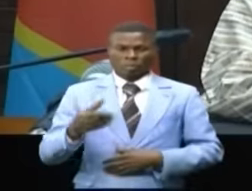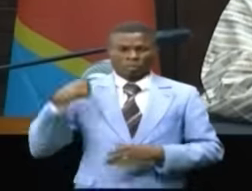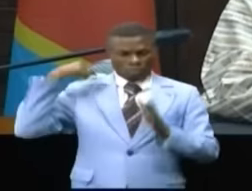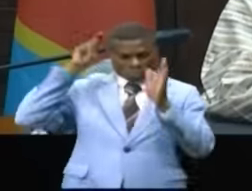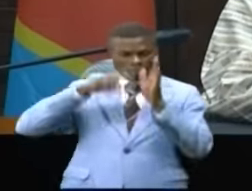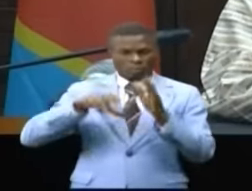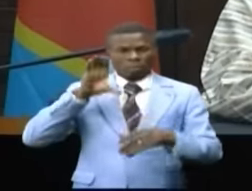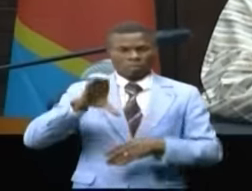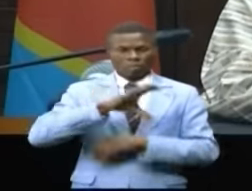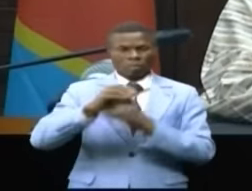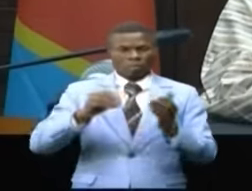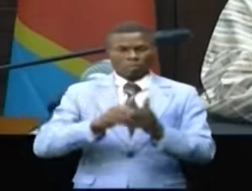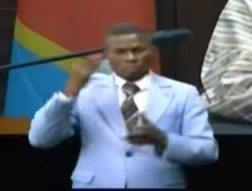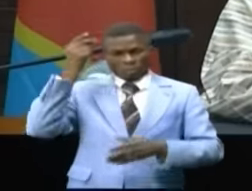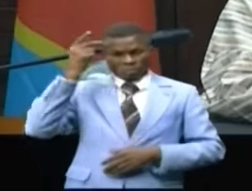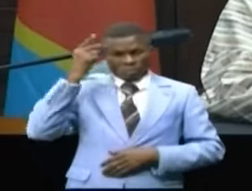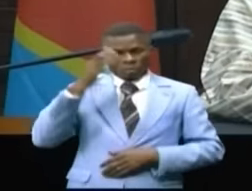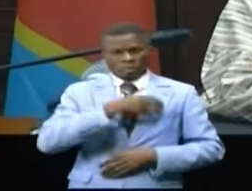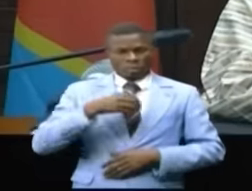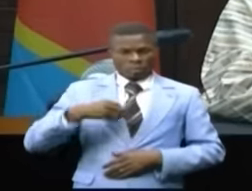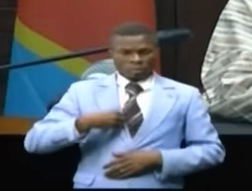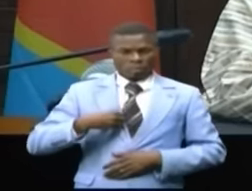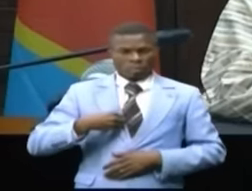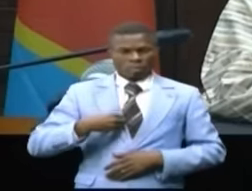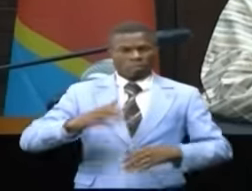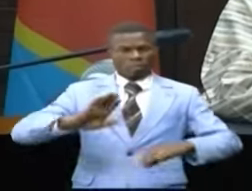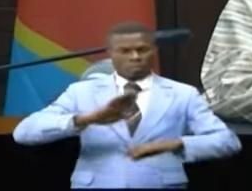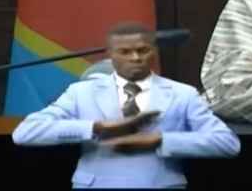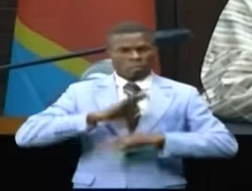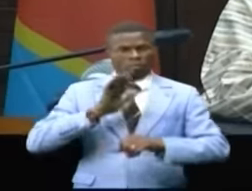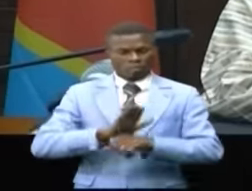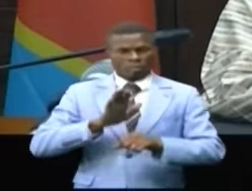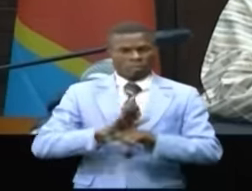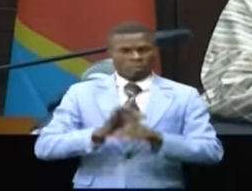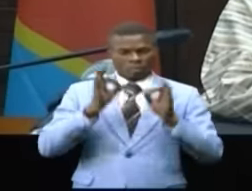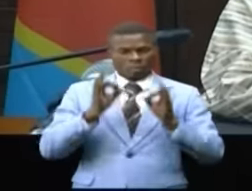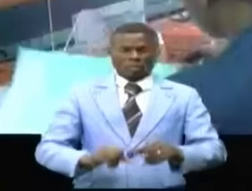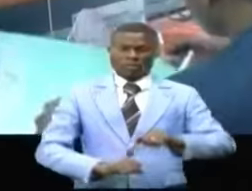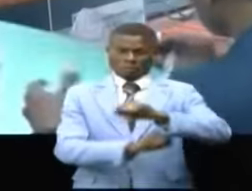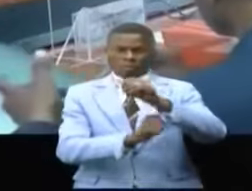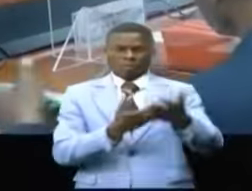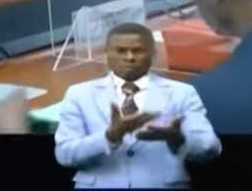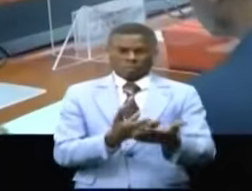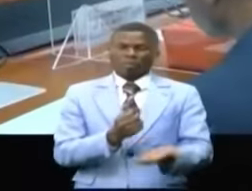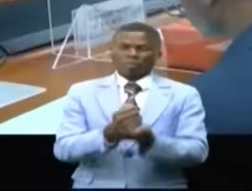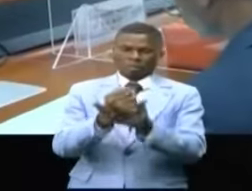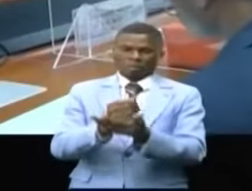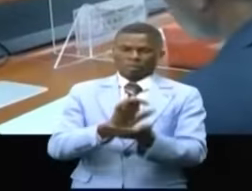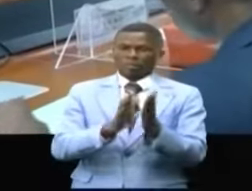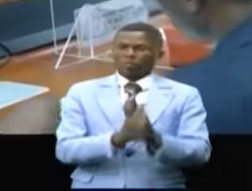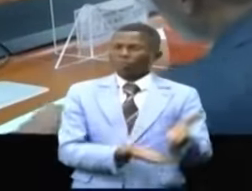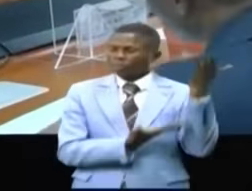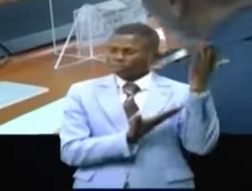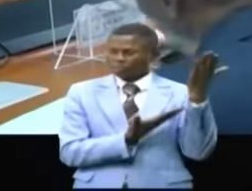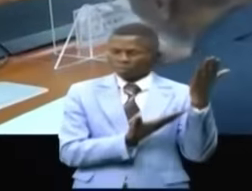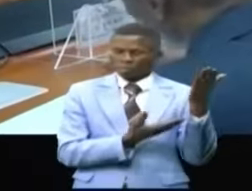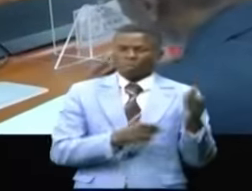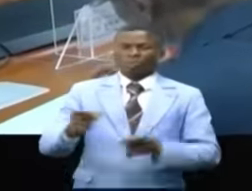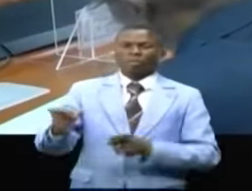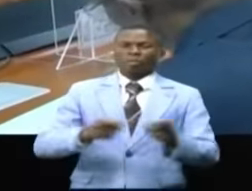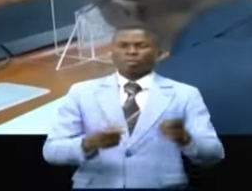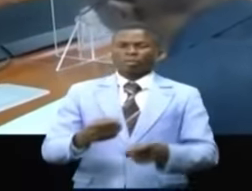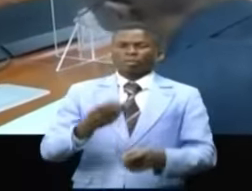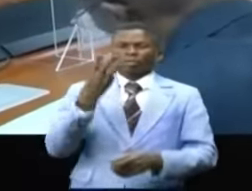BCC, Malangu Kabedimbouye, qui s'est dite très satisfaite car ce soutien sera d'un grand apport dans la gestion